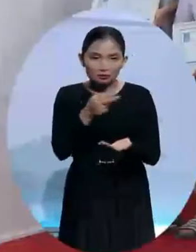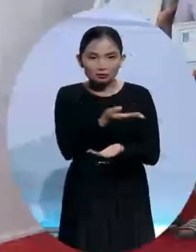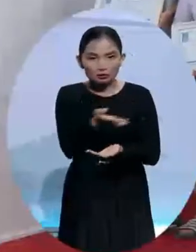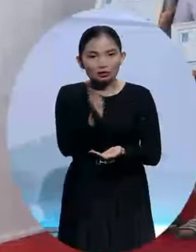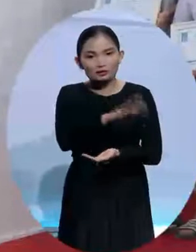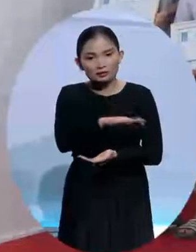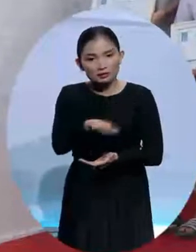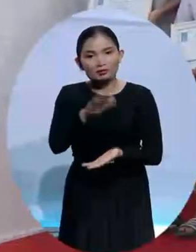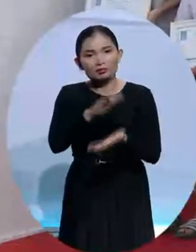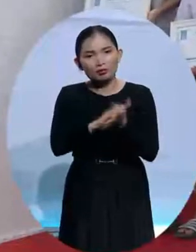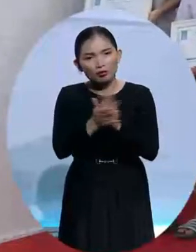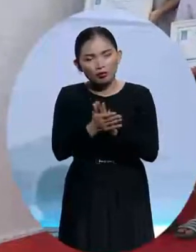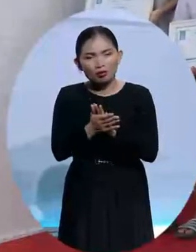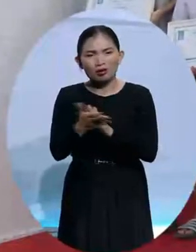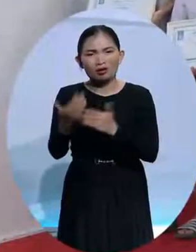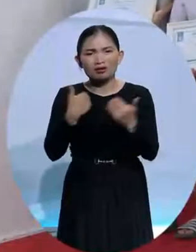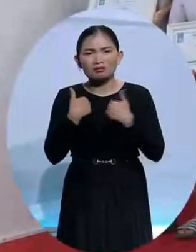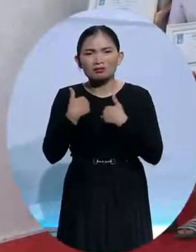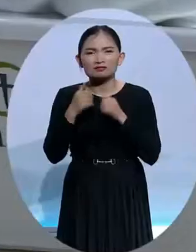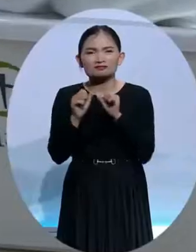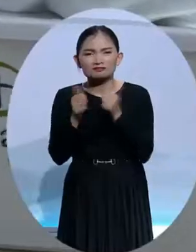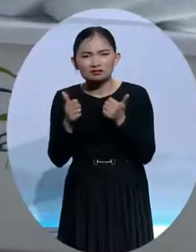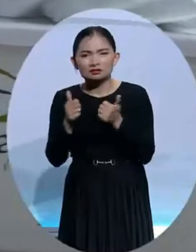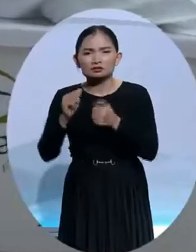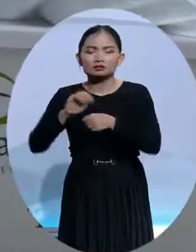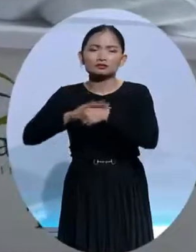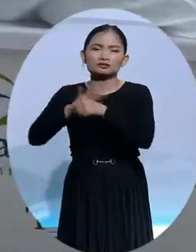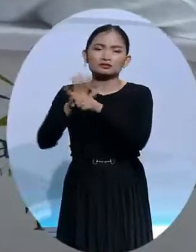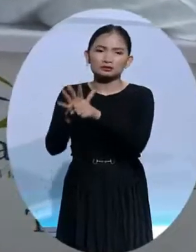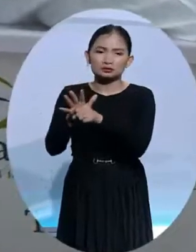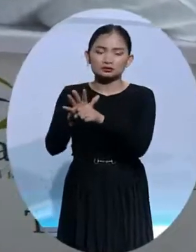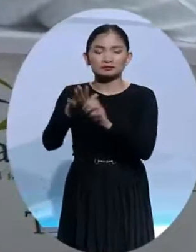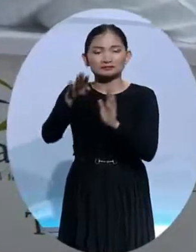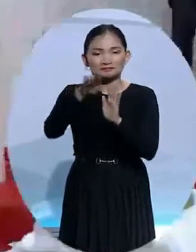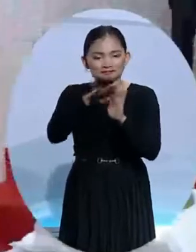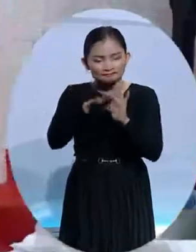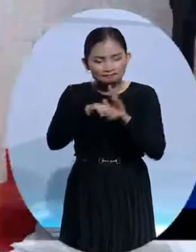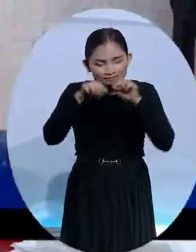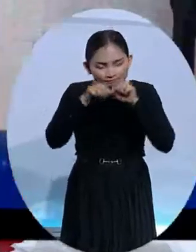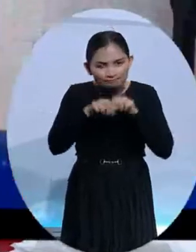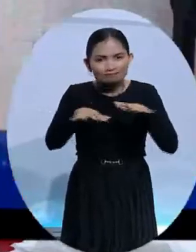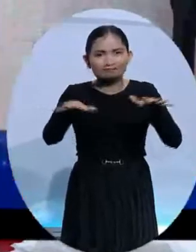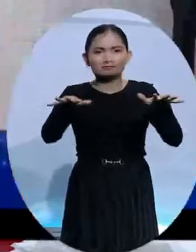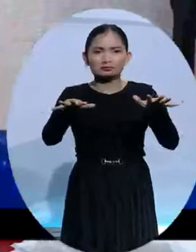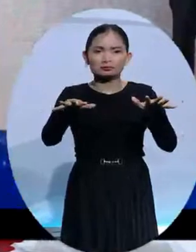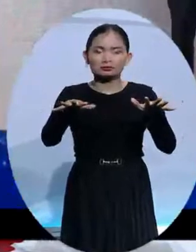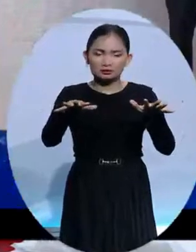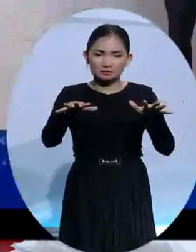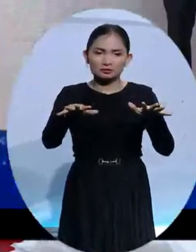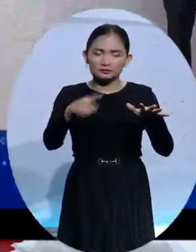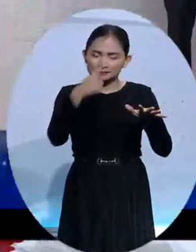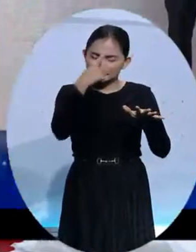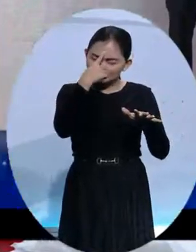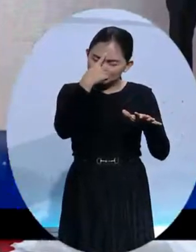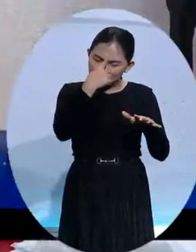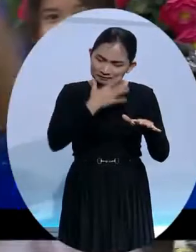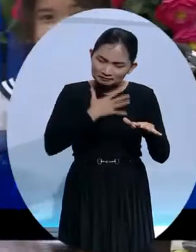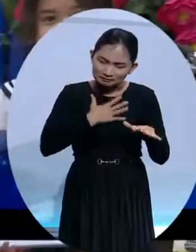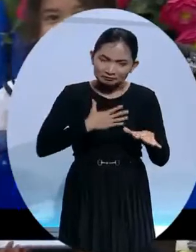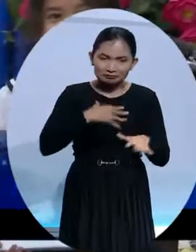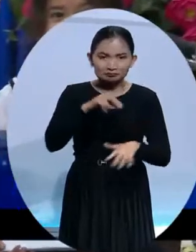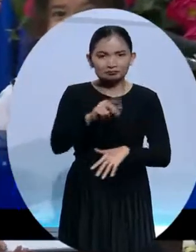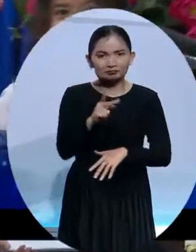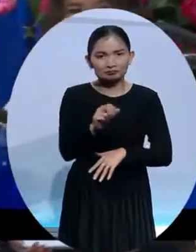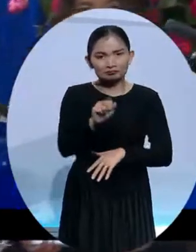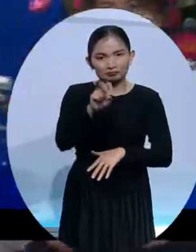tác động của dịch bệnh COVID-19. Chương trình đã tạo sự lan tỏa sâu rộng, thể hiện tinh thần nhân văn, kết nối yêu thương, góp phần hỗ trợ